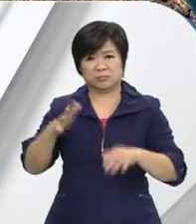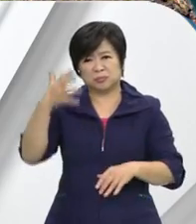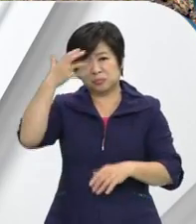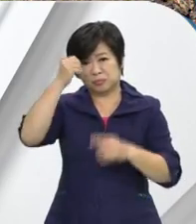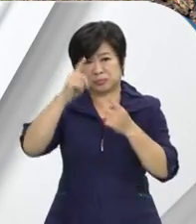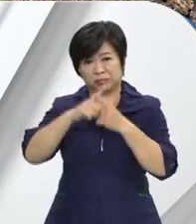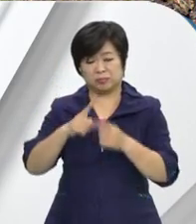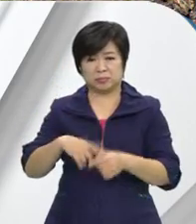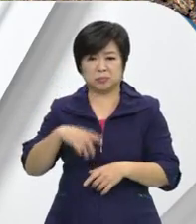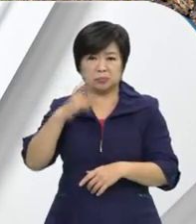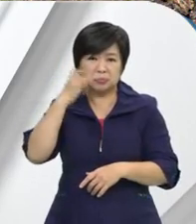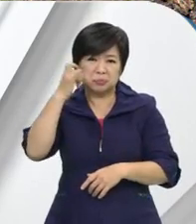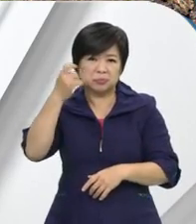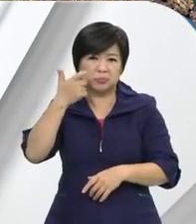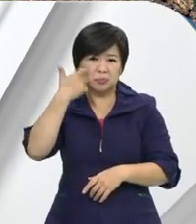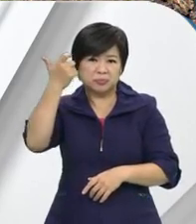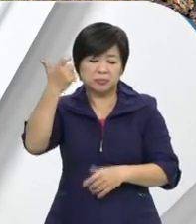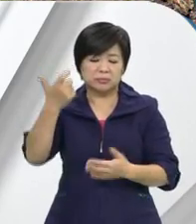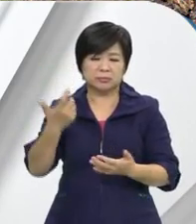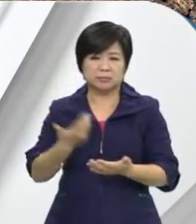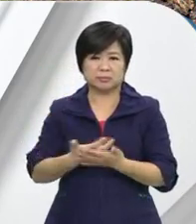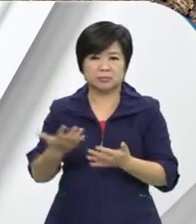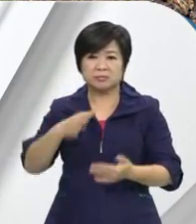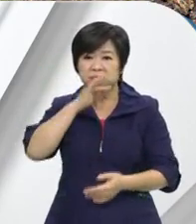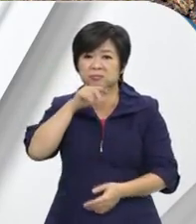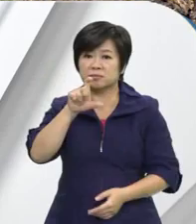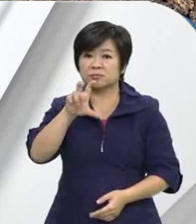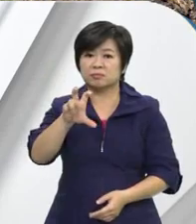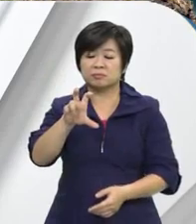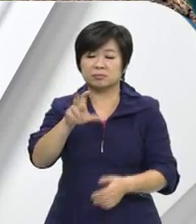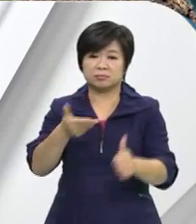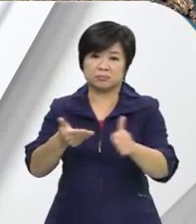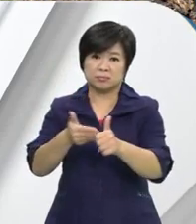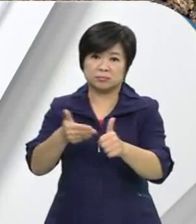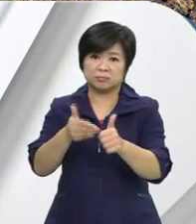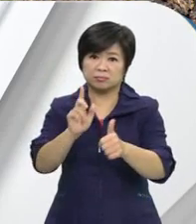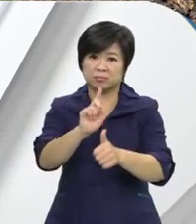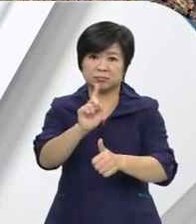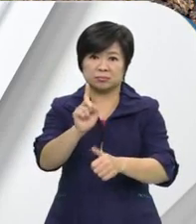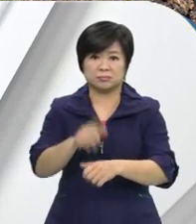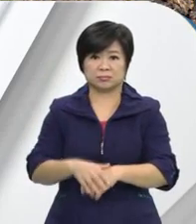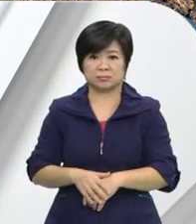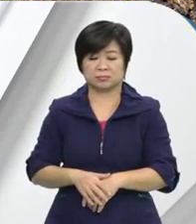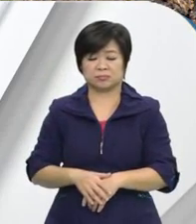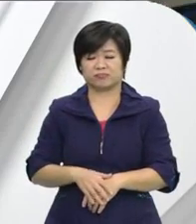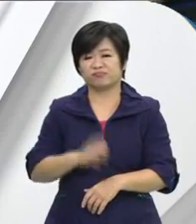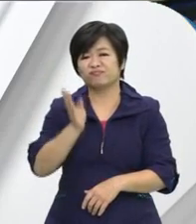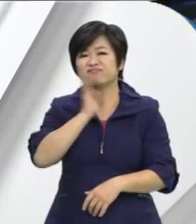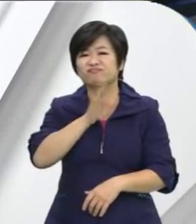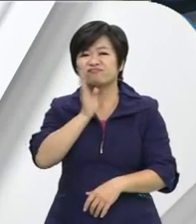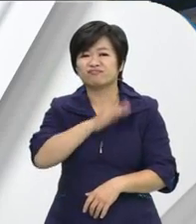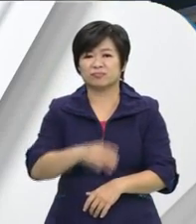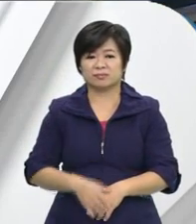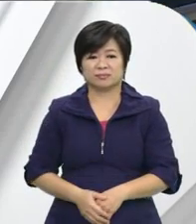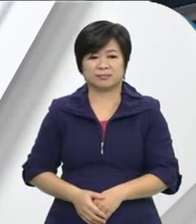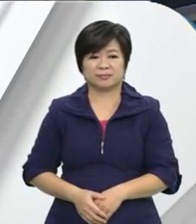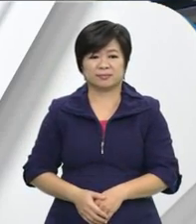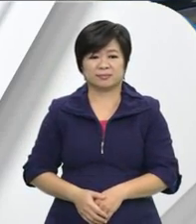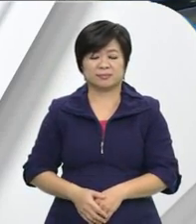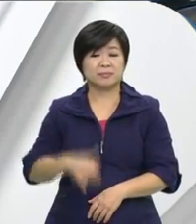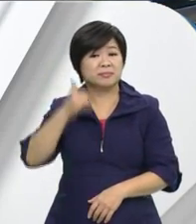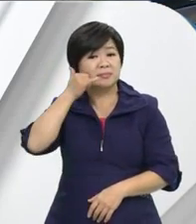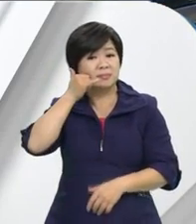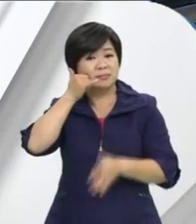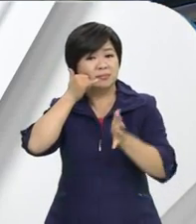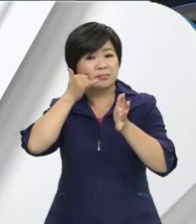里头个老人家哎，六七十岁六七十岁你要培养，那有效呢。 哎，庄先生，